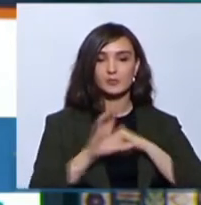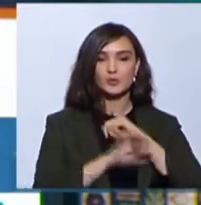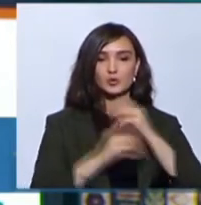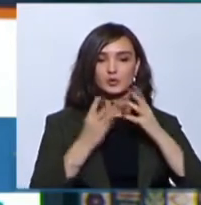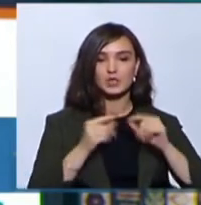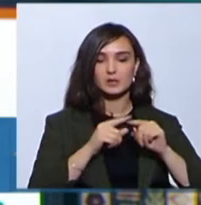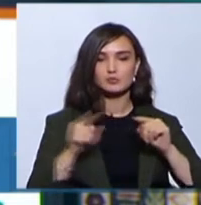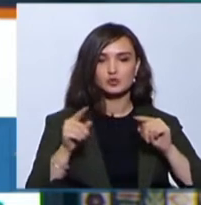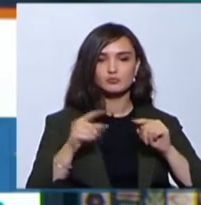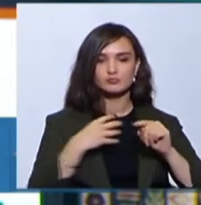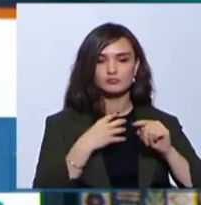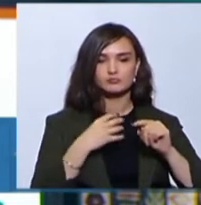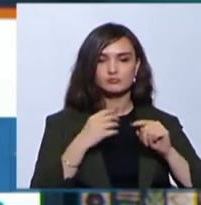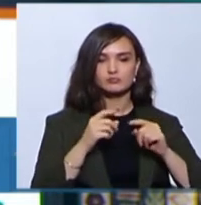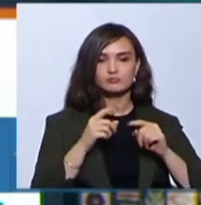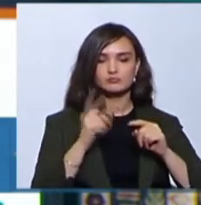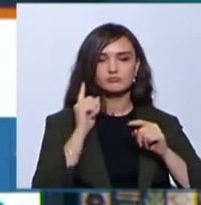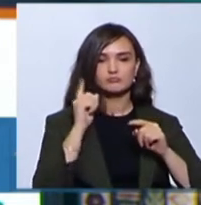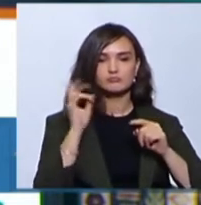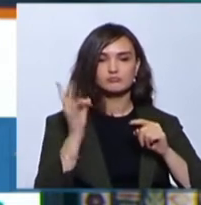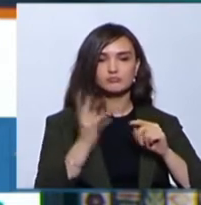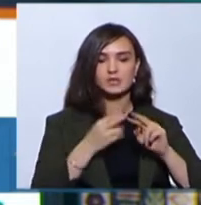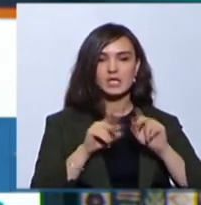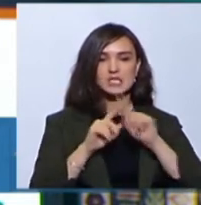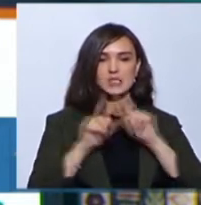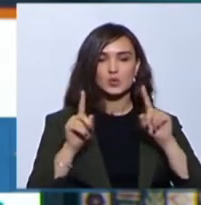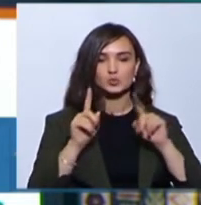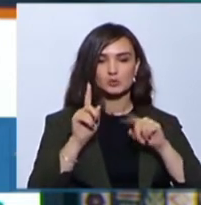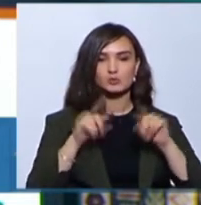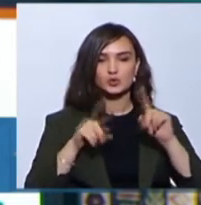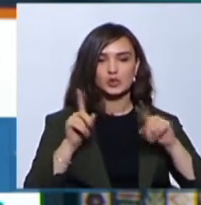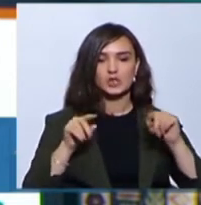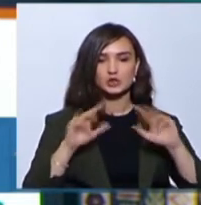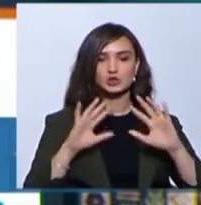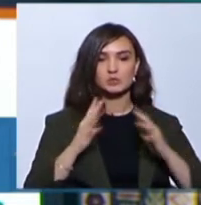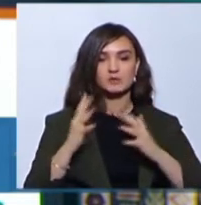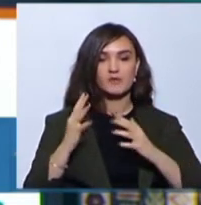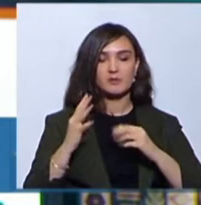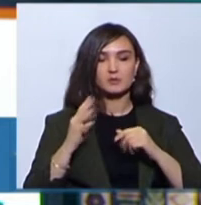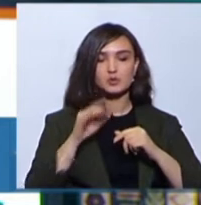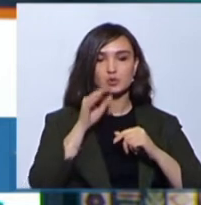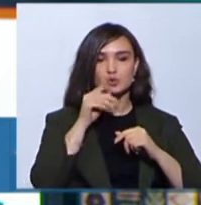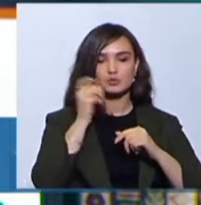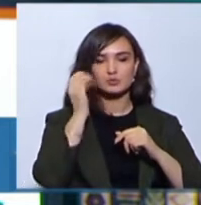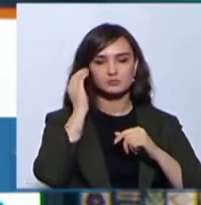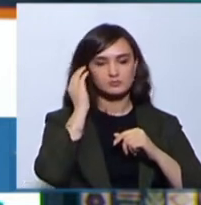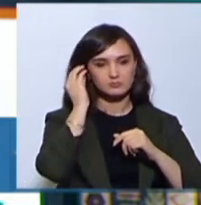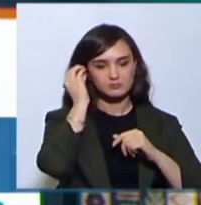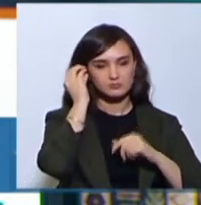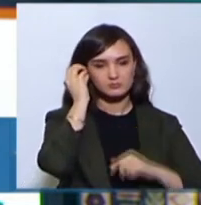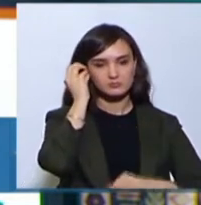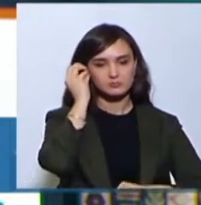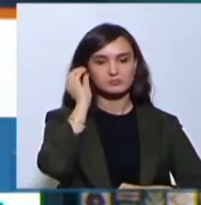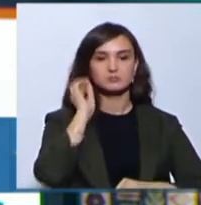დღეებში გახდა აქტუალური. განსაკუთრებით ზოგიერთი შემთხვევის გაანალიზების, რომ მერე, რომელიც